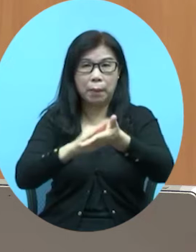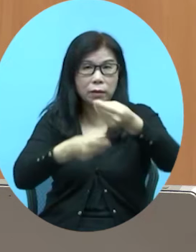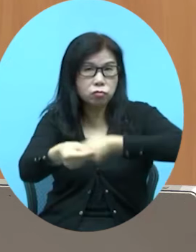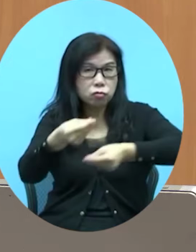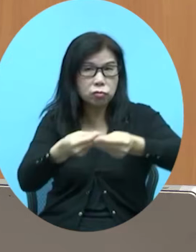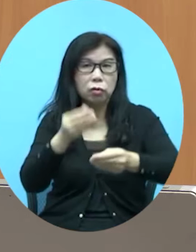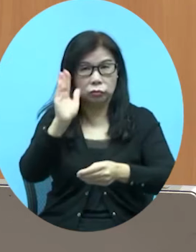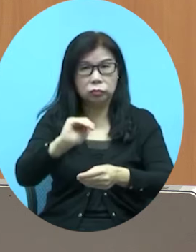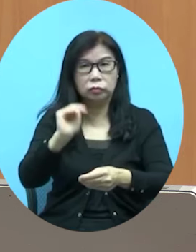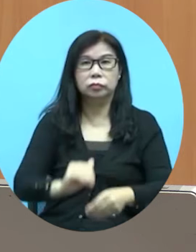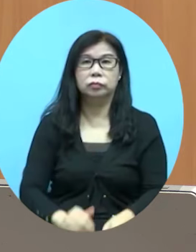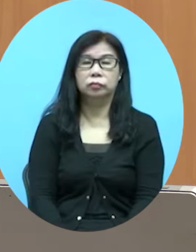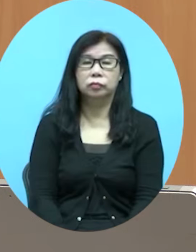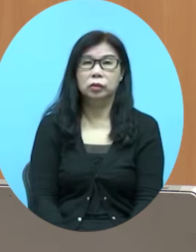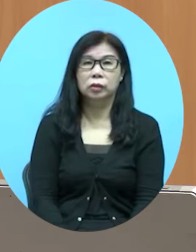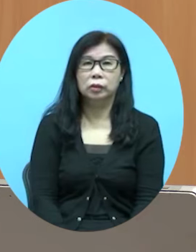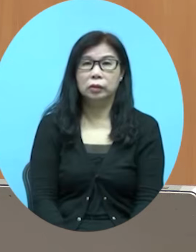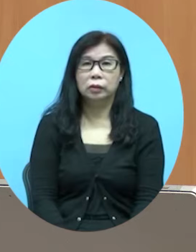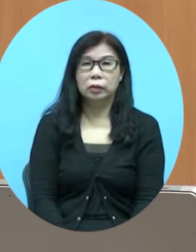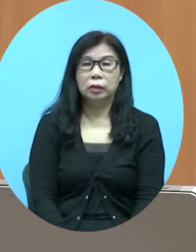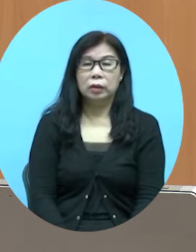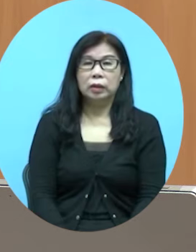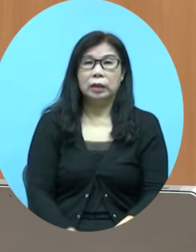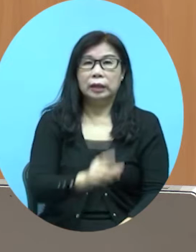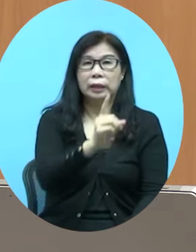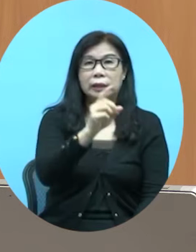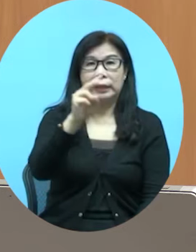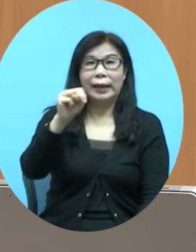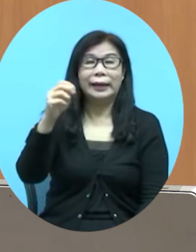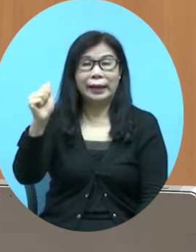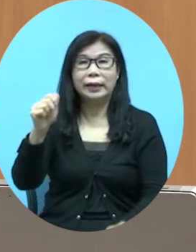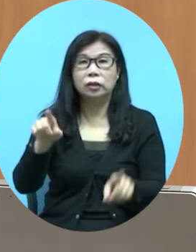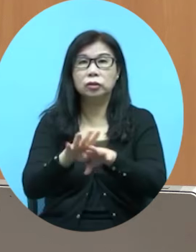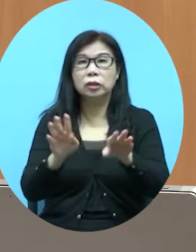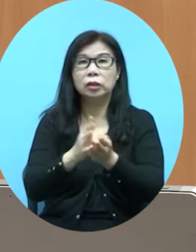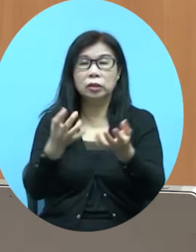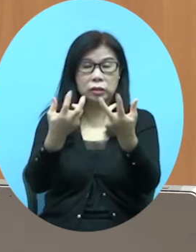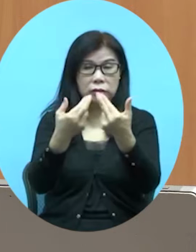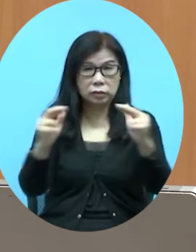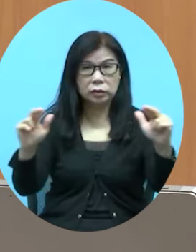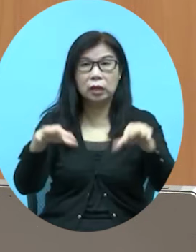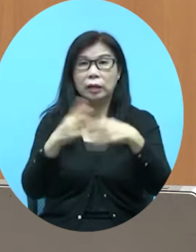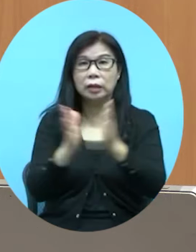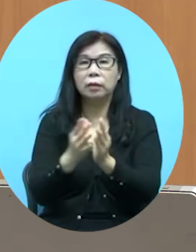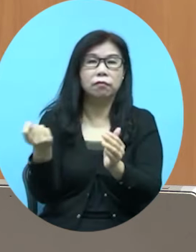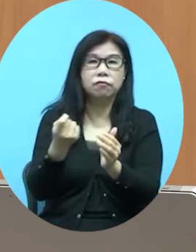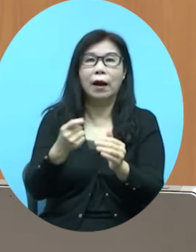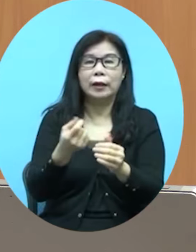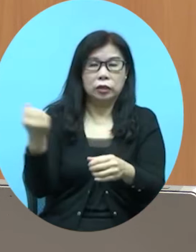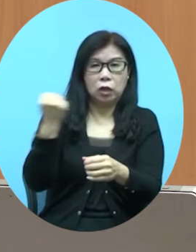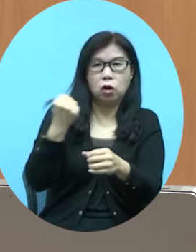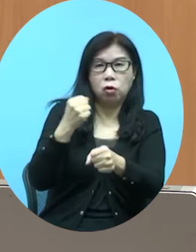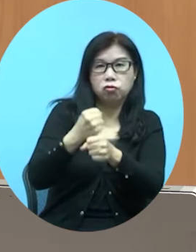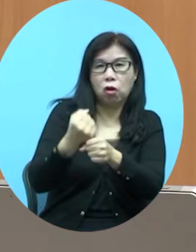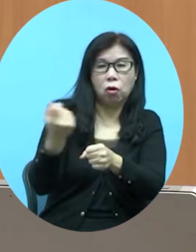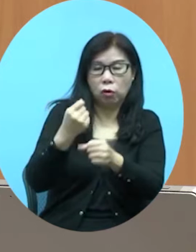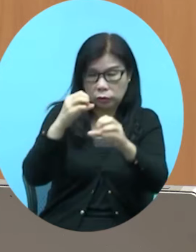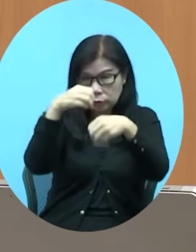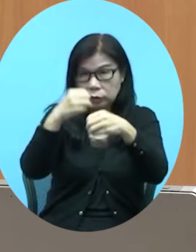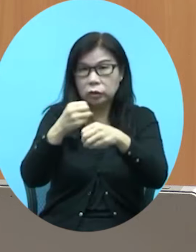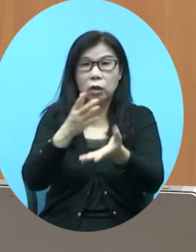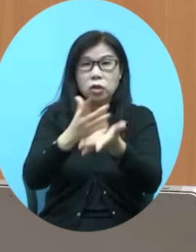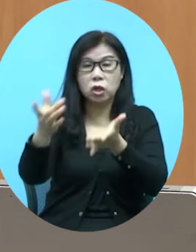不一定那些基因就没有那么快但是都应该会加速做的了我暂时就看不到有